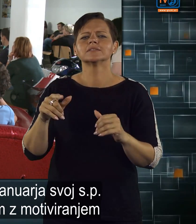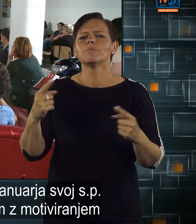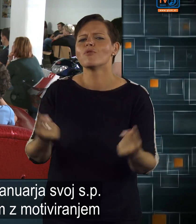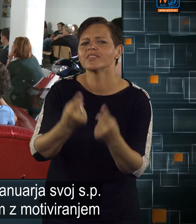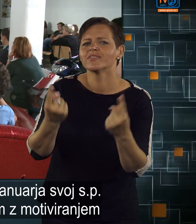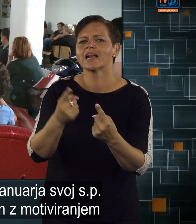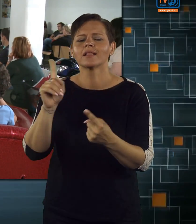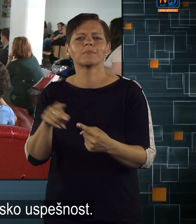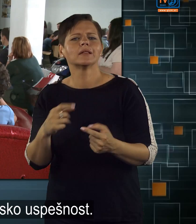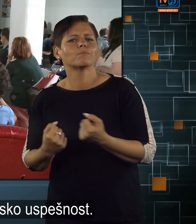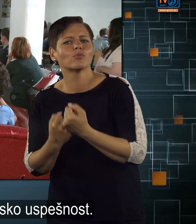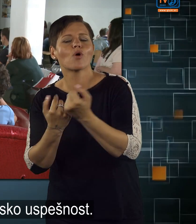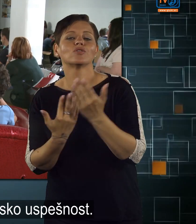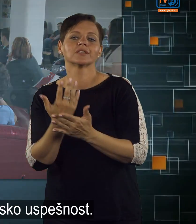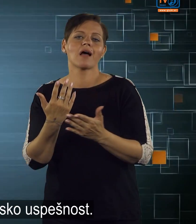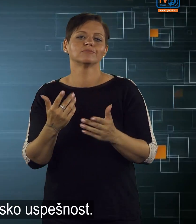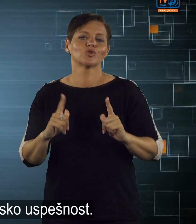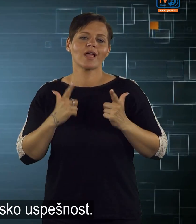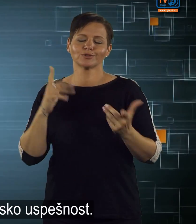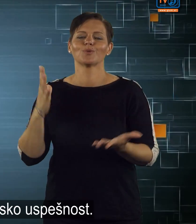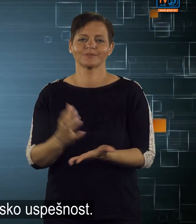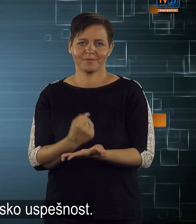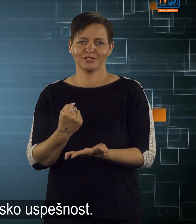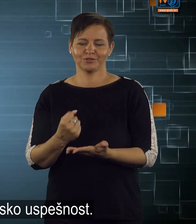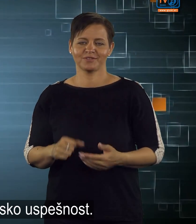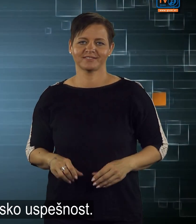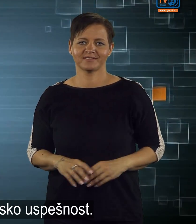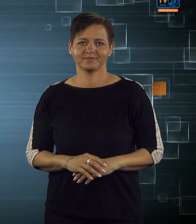in podporo za življenjsko uspešnost.